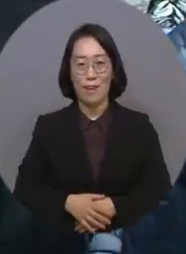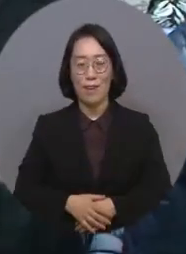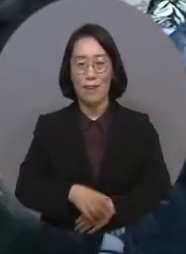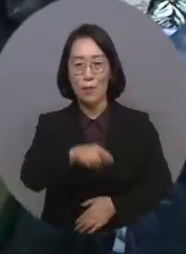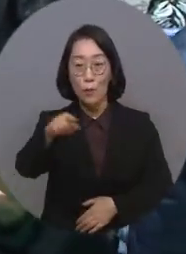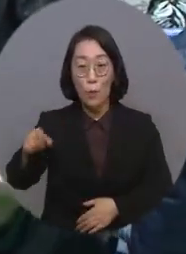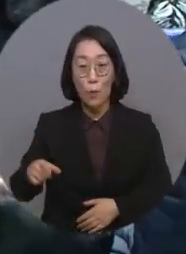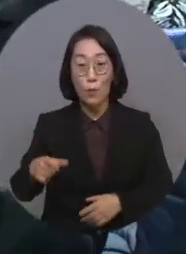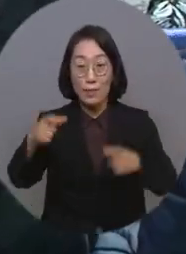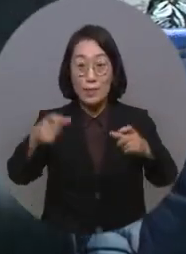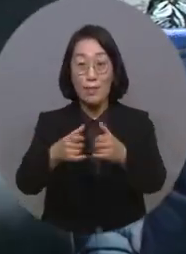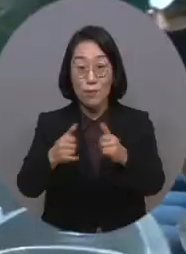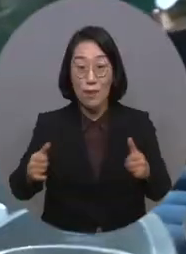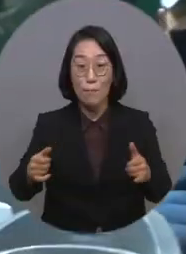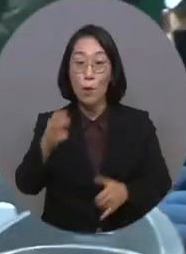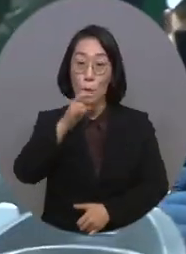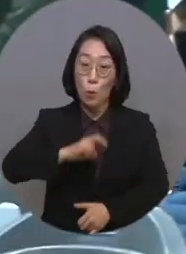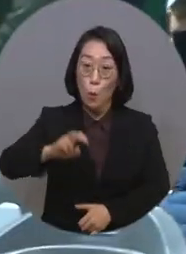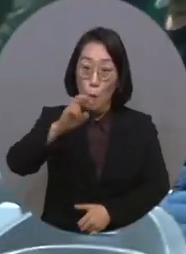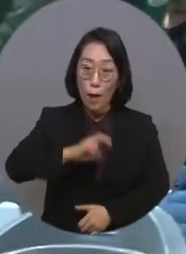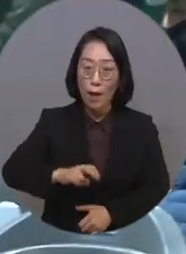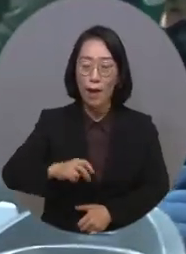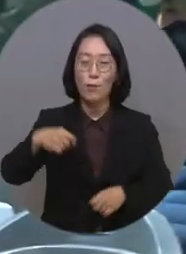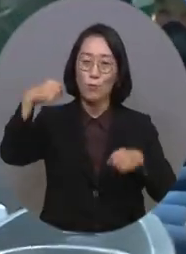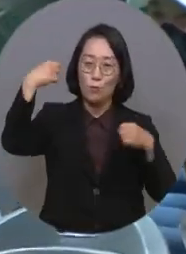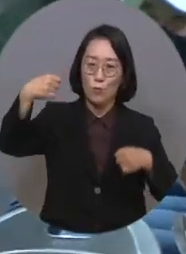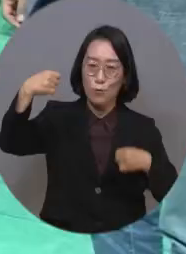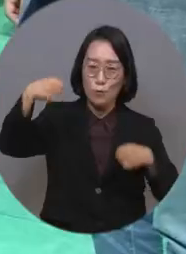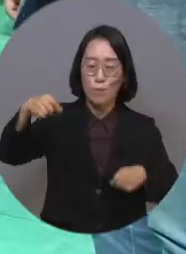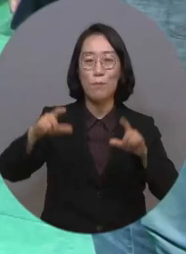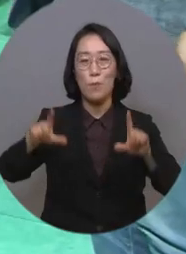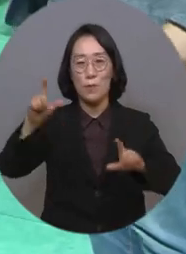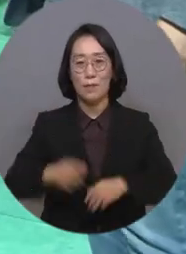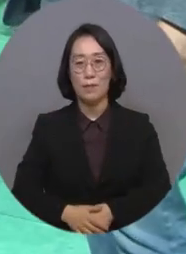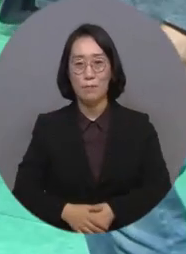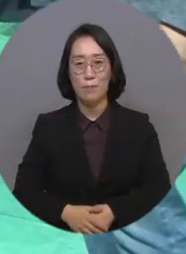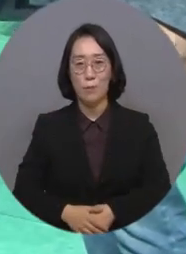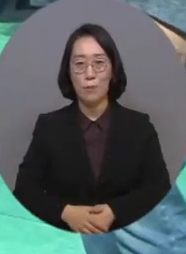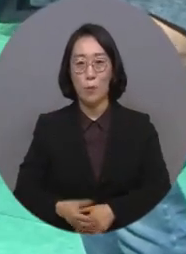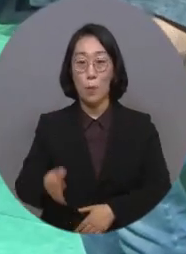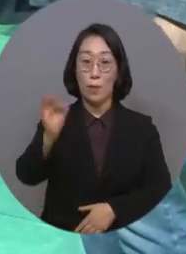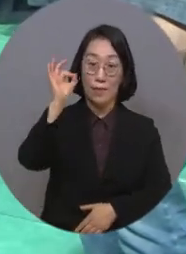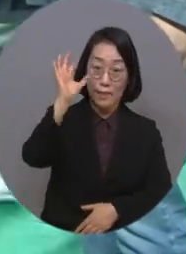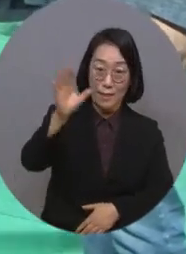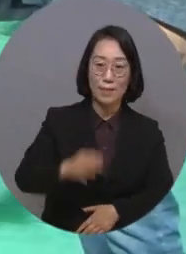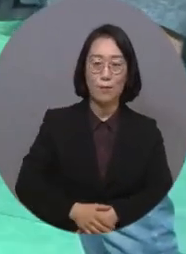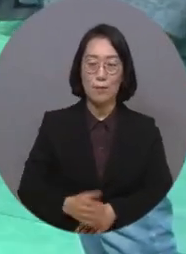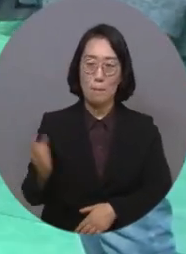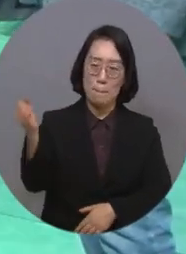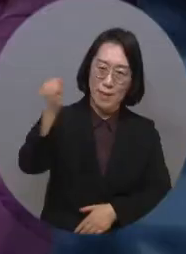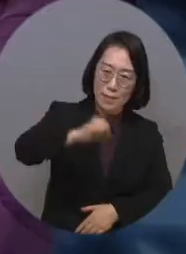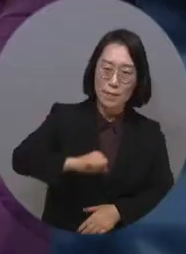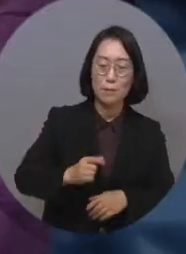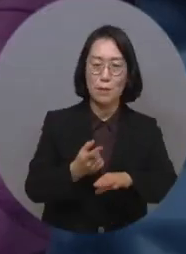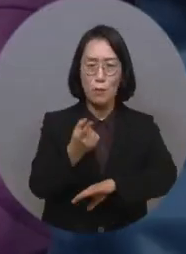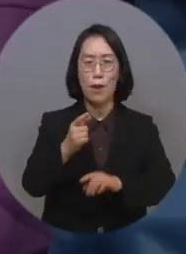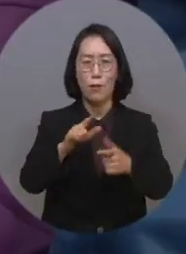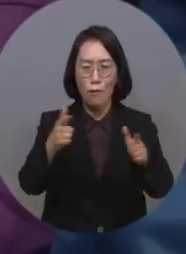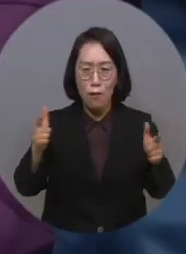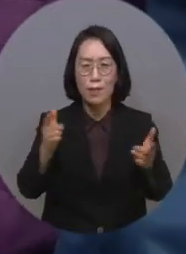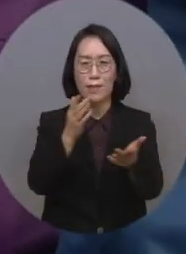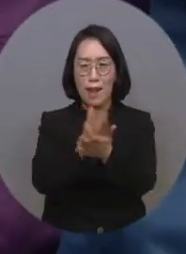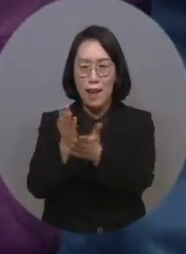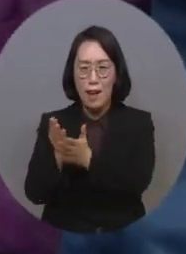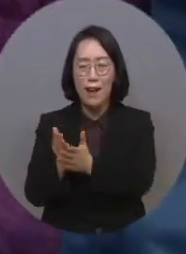회원들과 시민들이 노래와 함께 흥에 겨워 춤을 춥니다. 이 밖에도 다트 던지기, 팔씨름, 공튀기기,